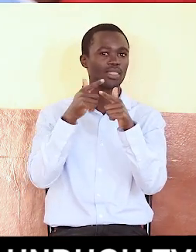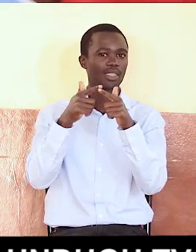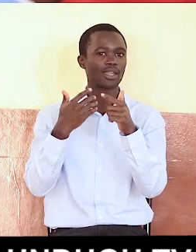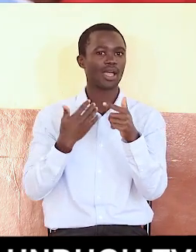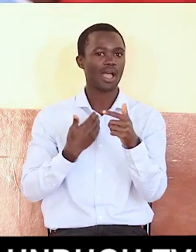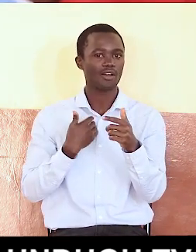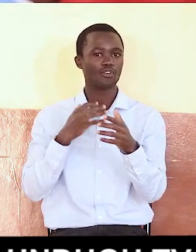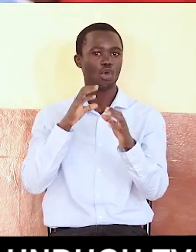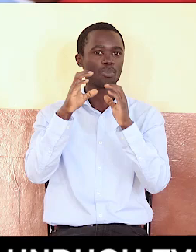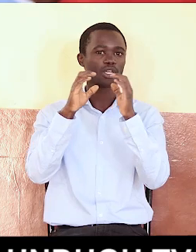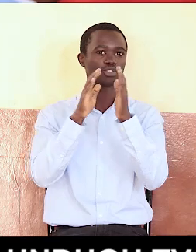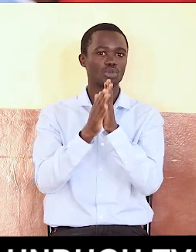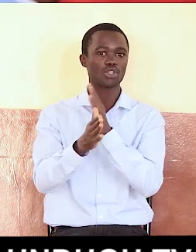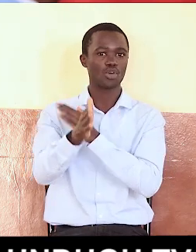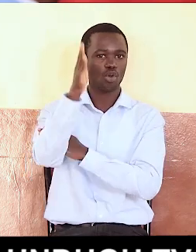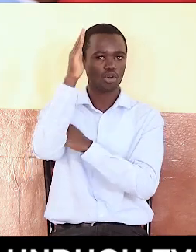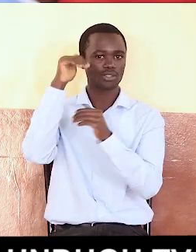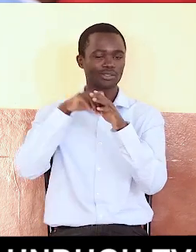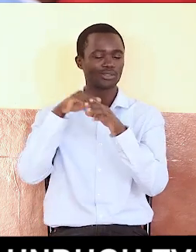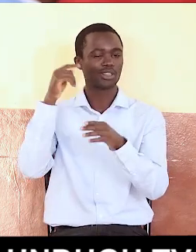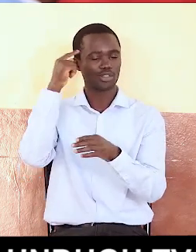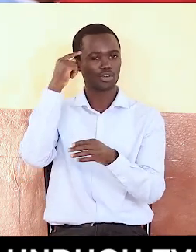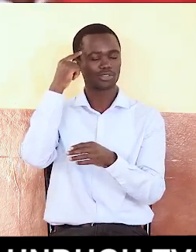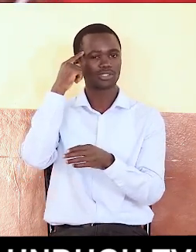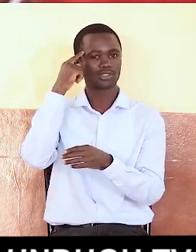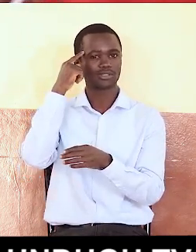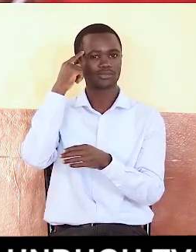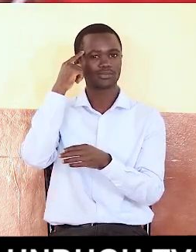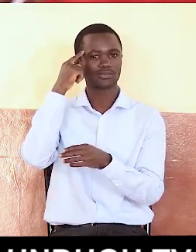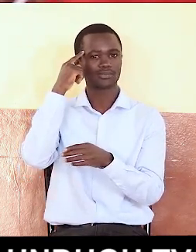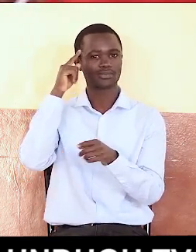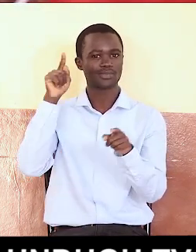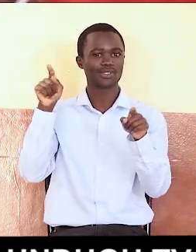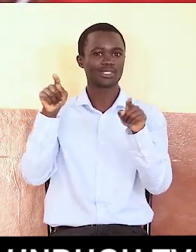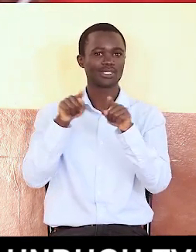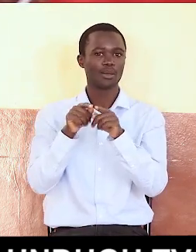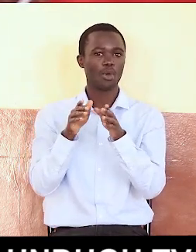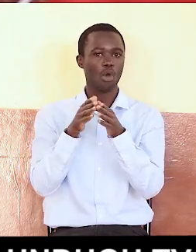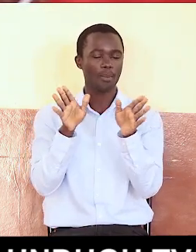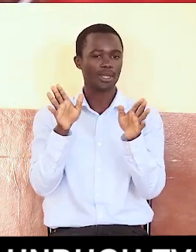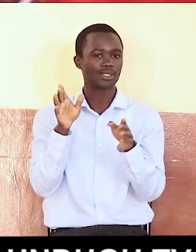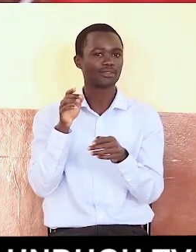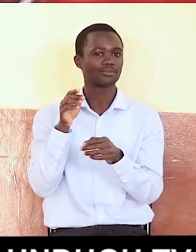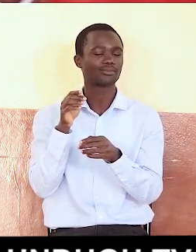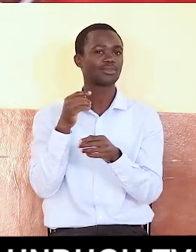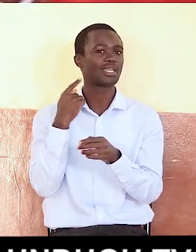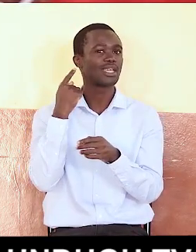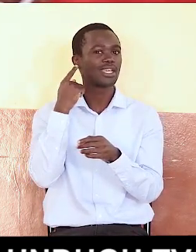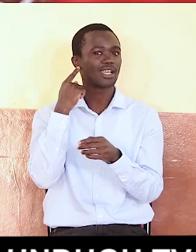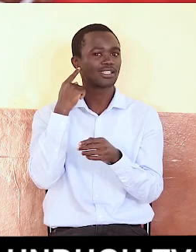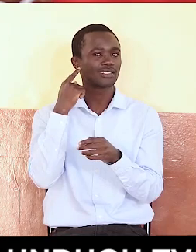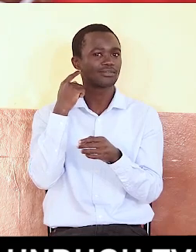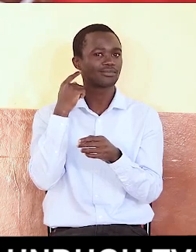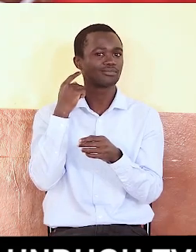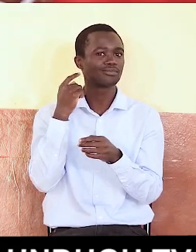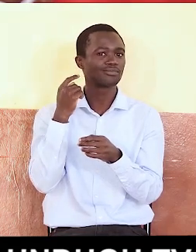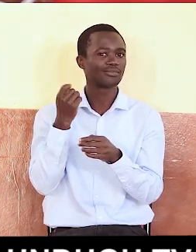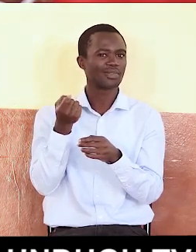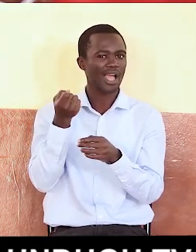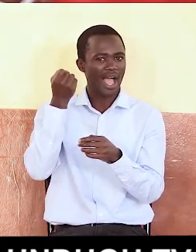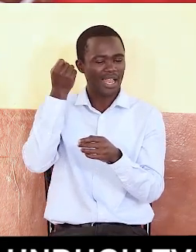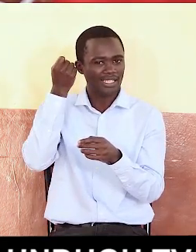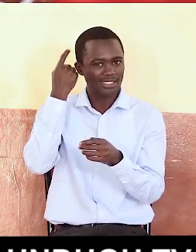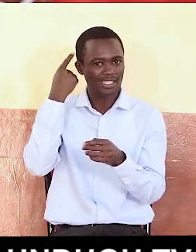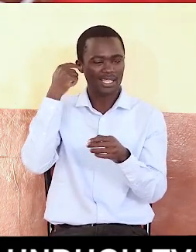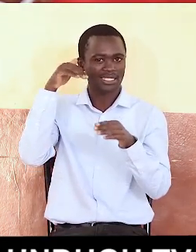kuwasiliana na Mungu katika mawazo yetu, na kuna kule kufunguliwa masikio yetu tuweze kusikia na mtu wa